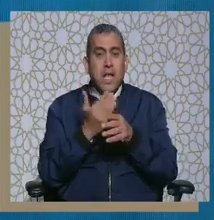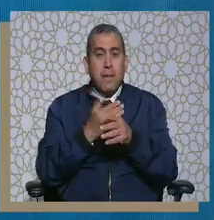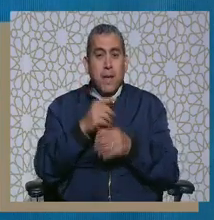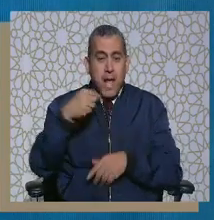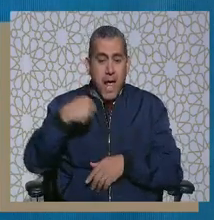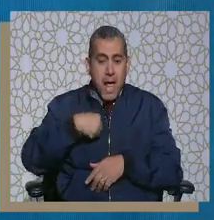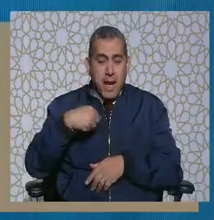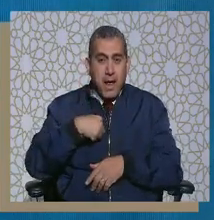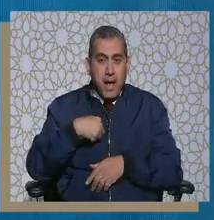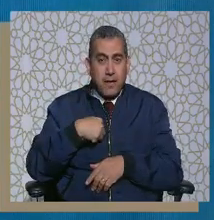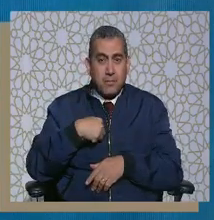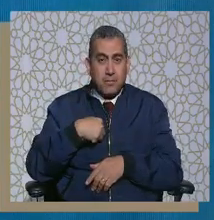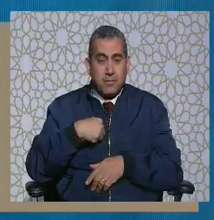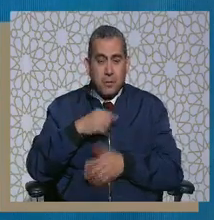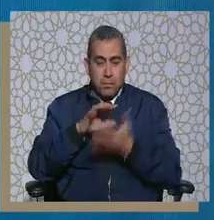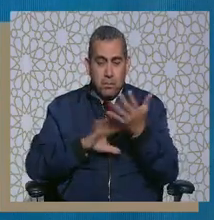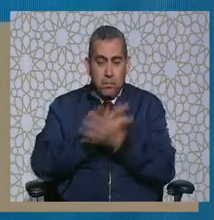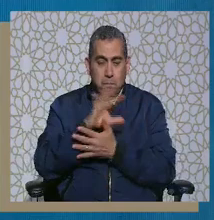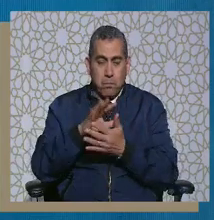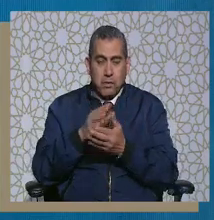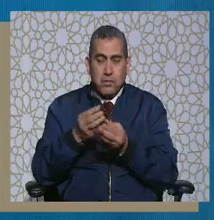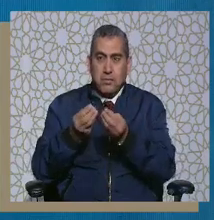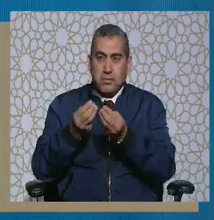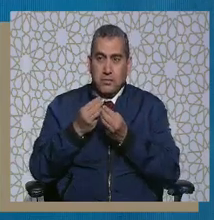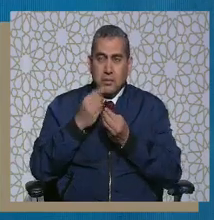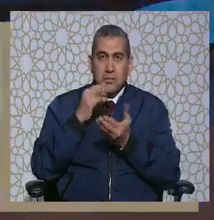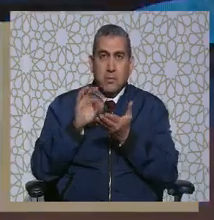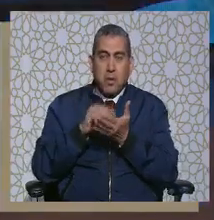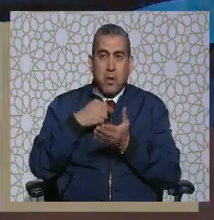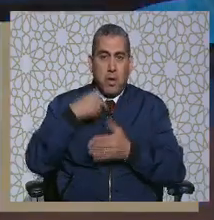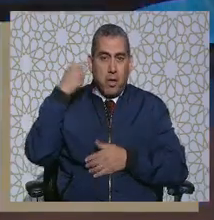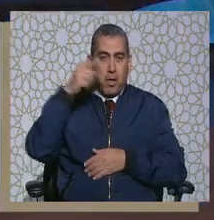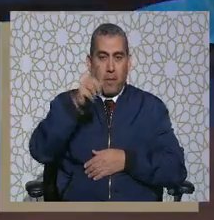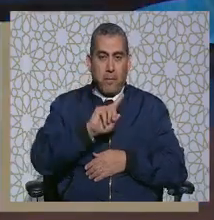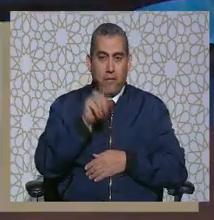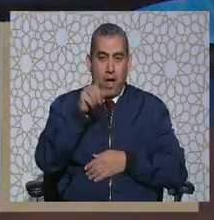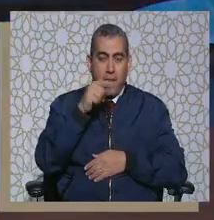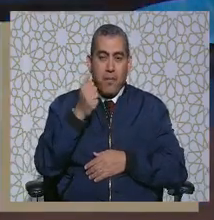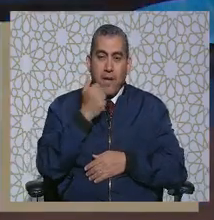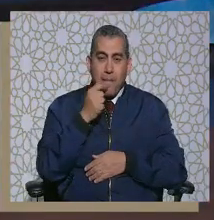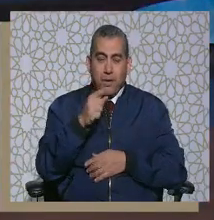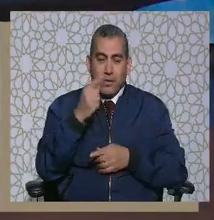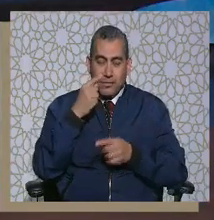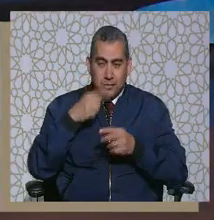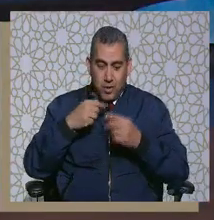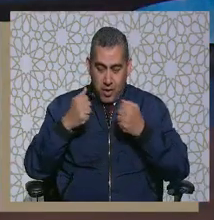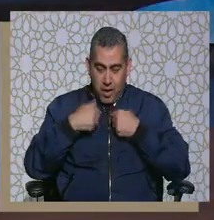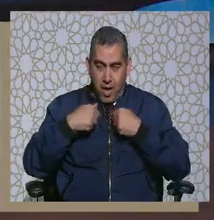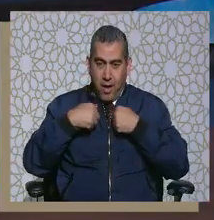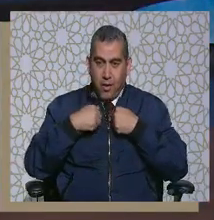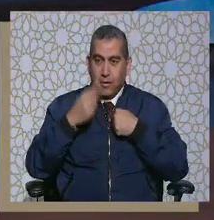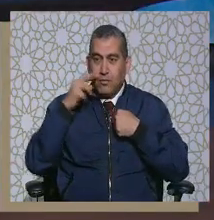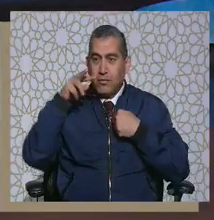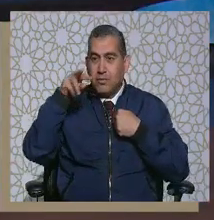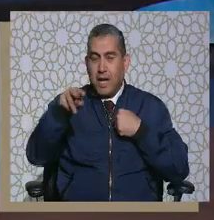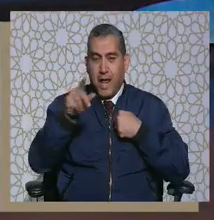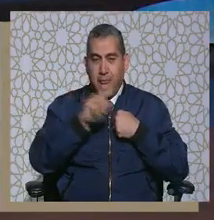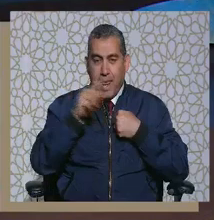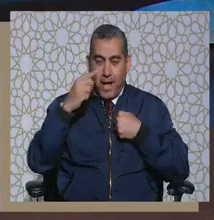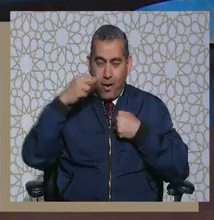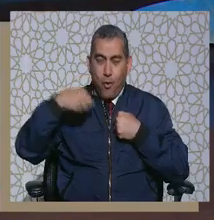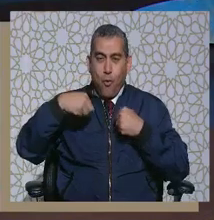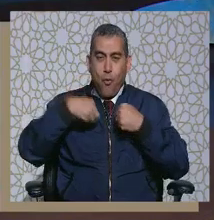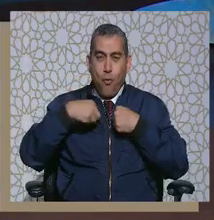انا عندي مشكله في تلقي الاشياء فالعبره في الناظر لا في المناظر وعشان